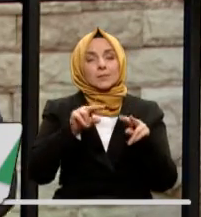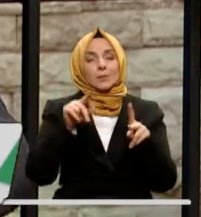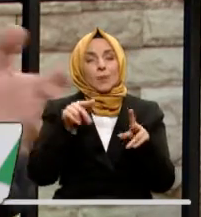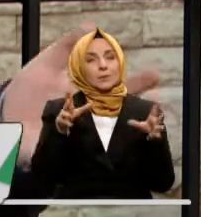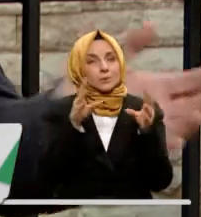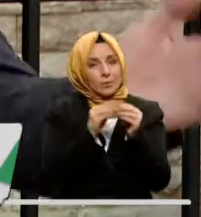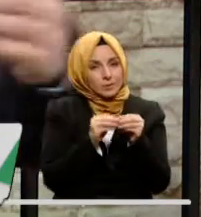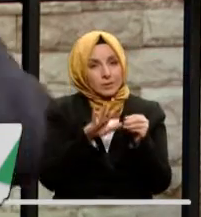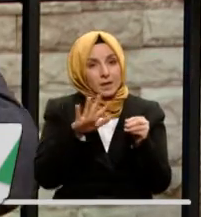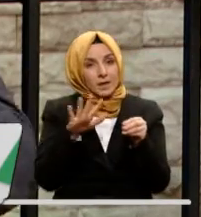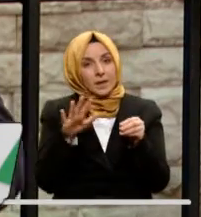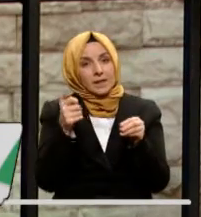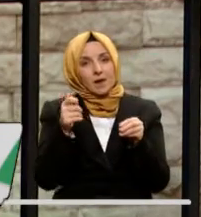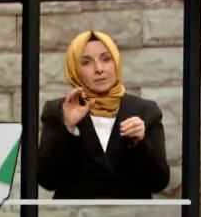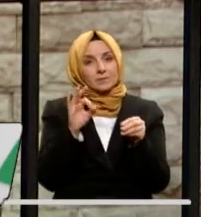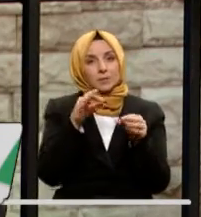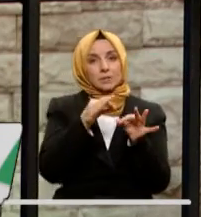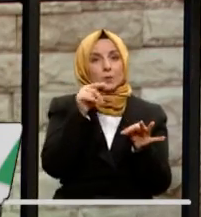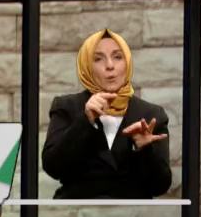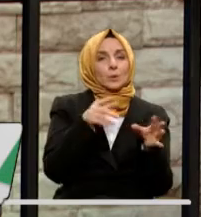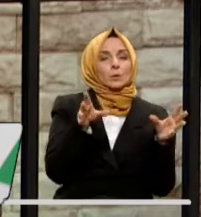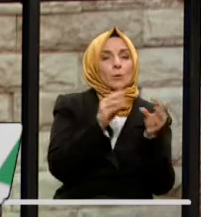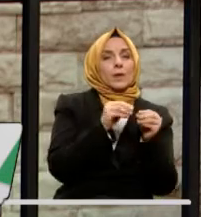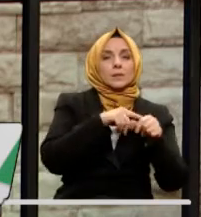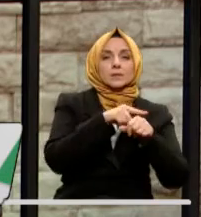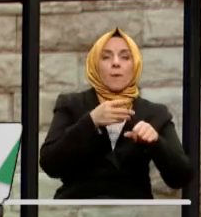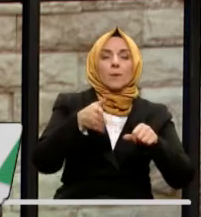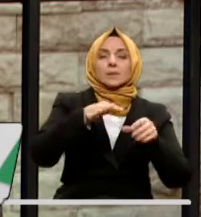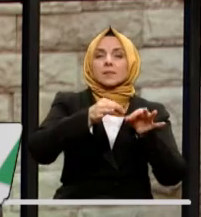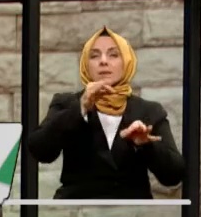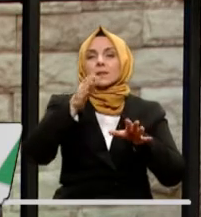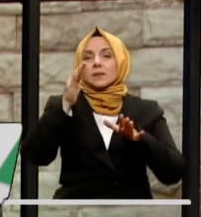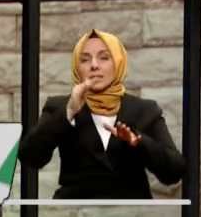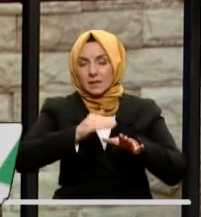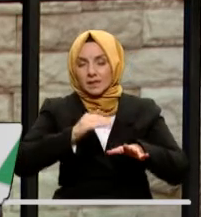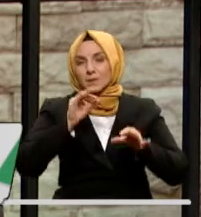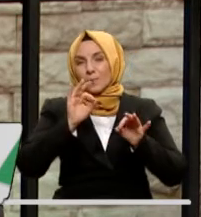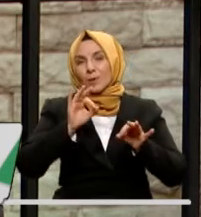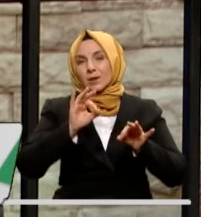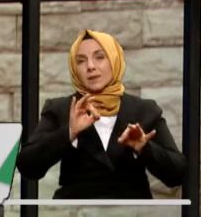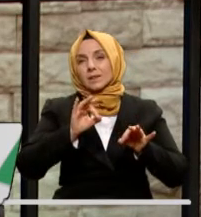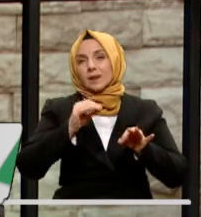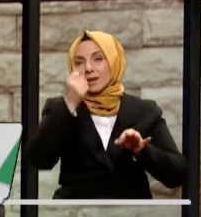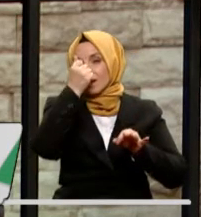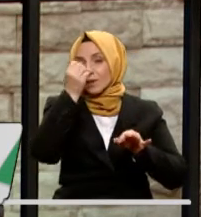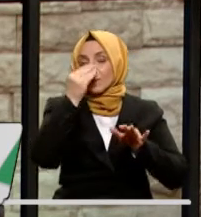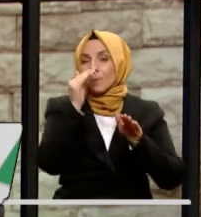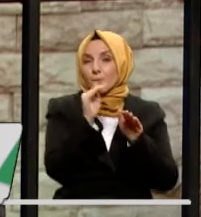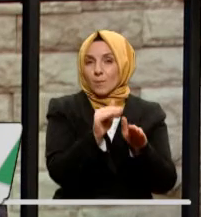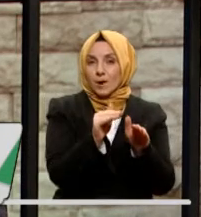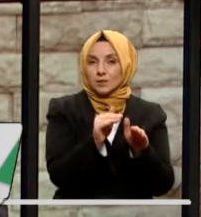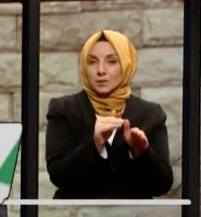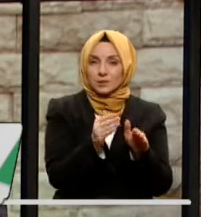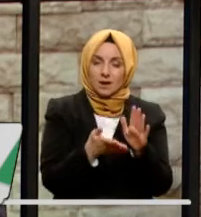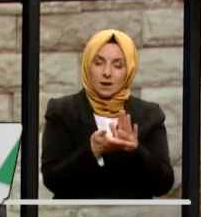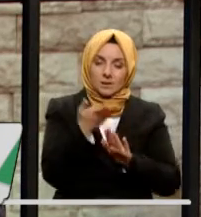50-60 kişi toplandığında merak edip başkaları da gelir Böylelikle kan bağışı sayılarını Umarım ki arttırırız Dediğim gibi mecburuz